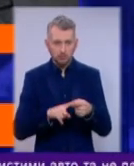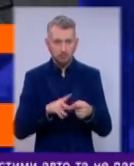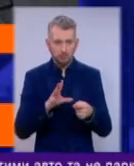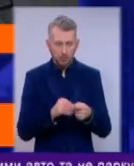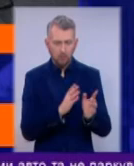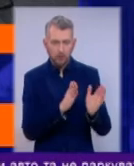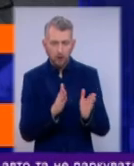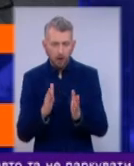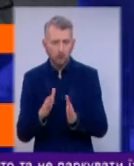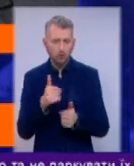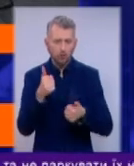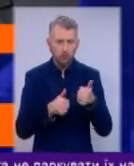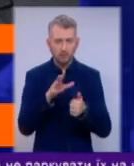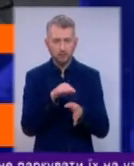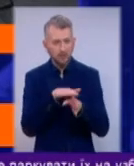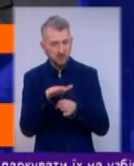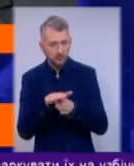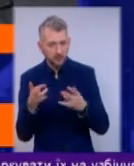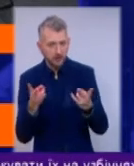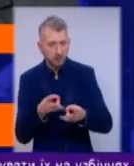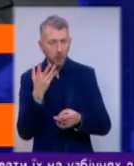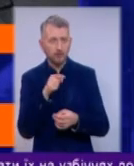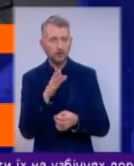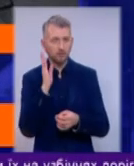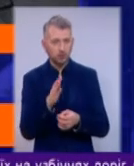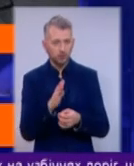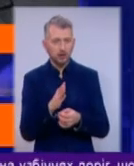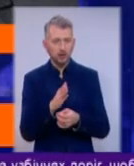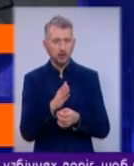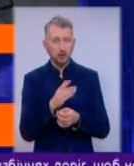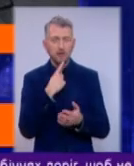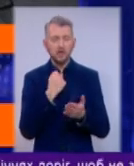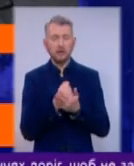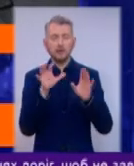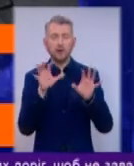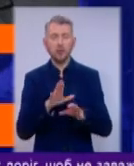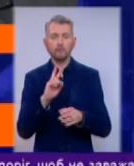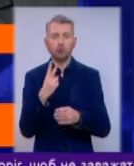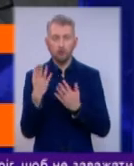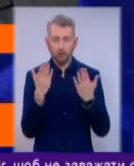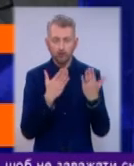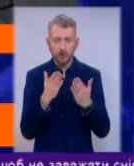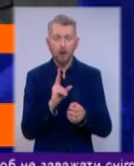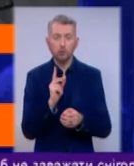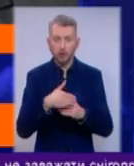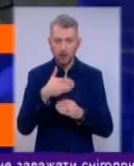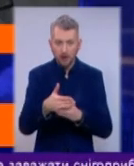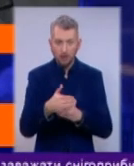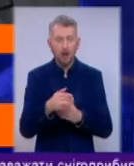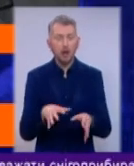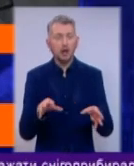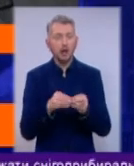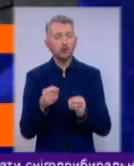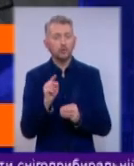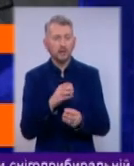процедури, конкурси і так далі, коли він вже буде прийняти закон в другому читанні, концентрує там. Але поряд з тим, так, в